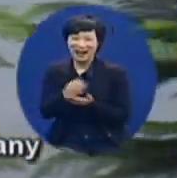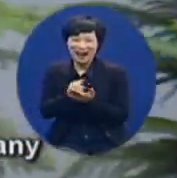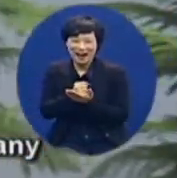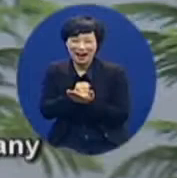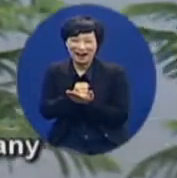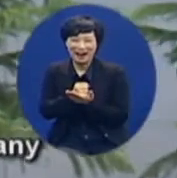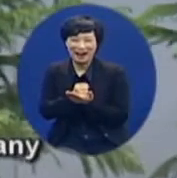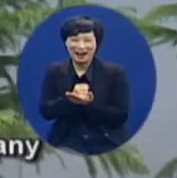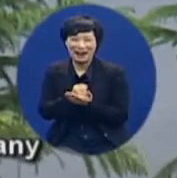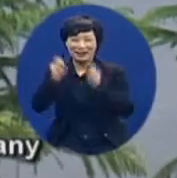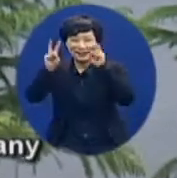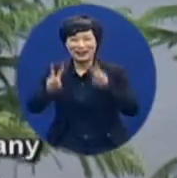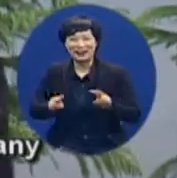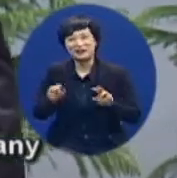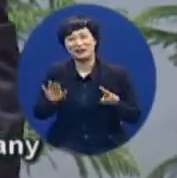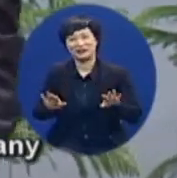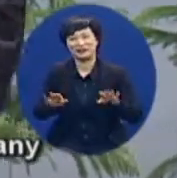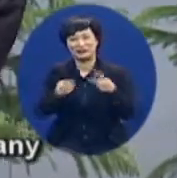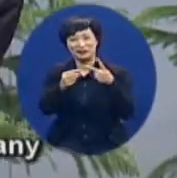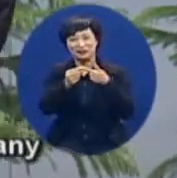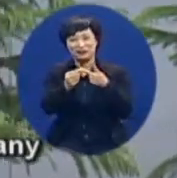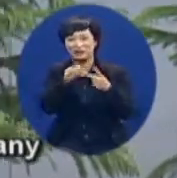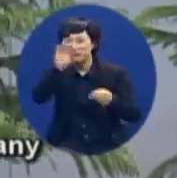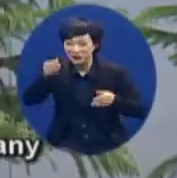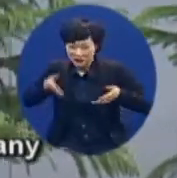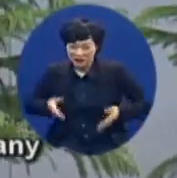날이야 두 번째는